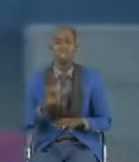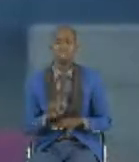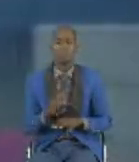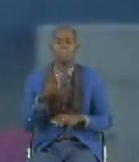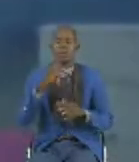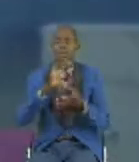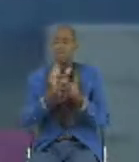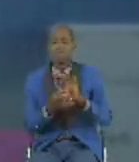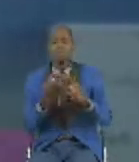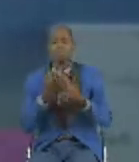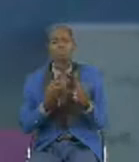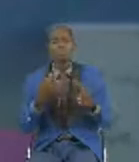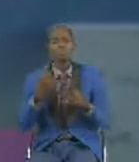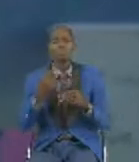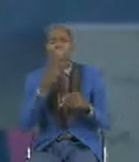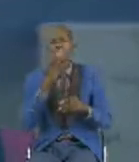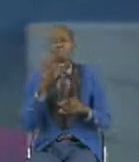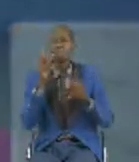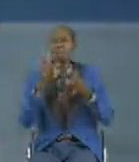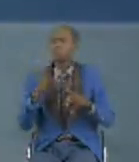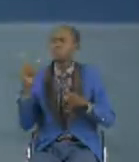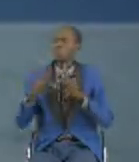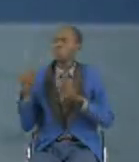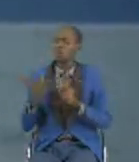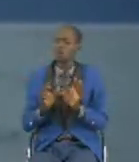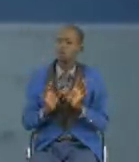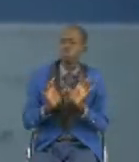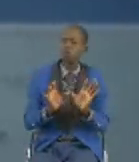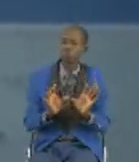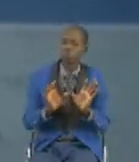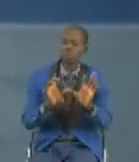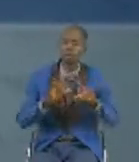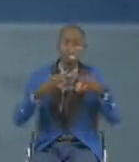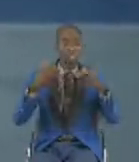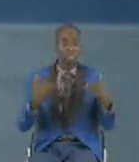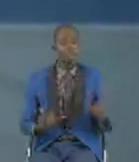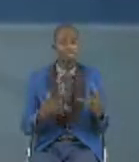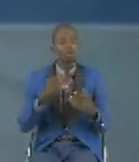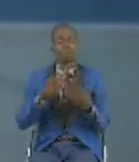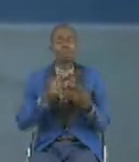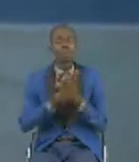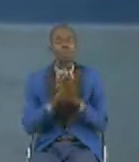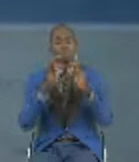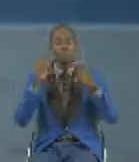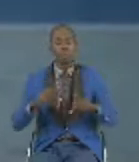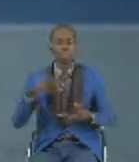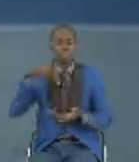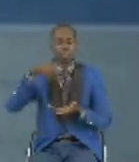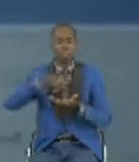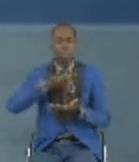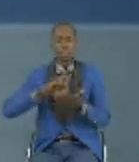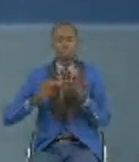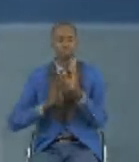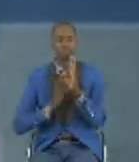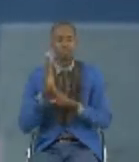quelqu'un qu'on pousse tout le temps pour être quelqu'un qui peut tenir debout droit, ferme